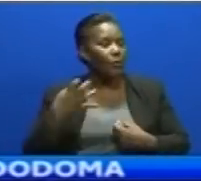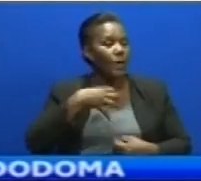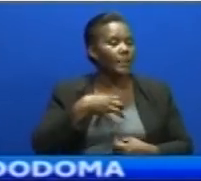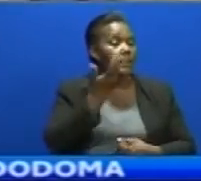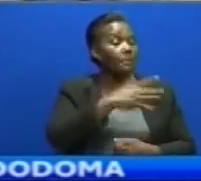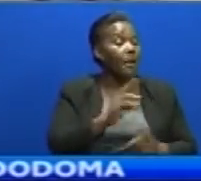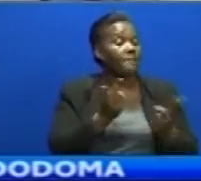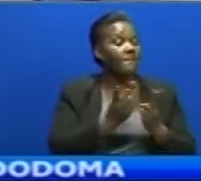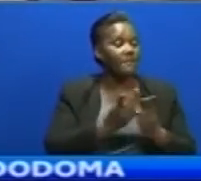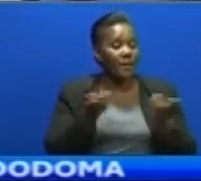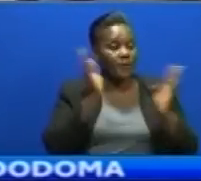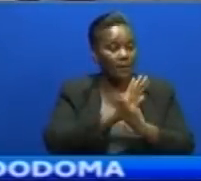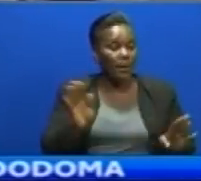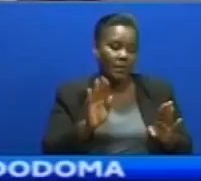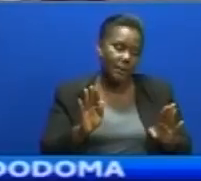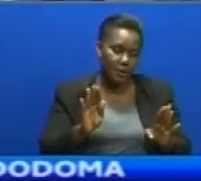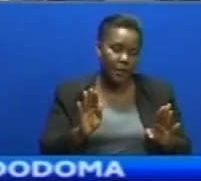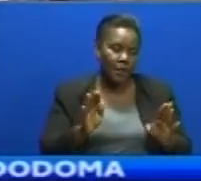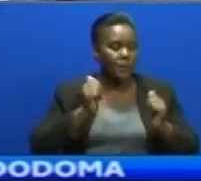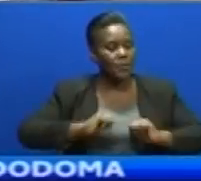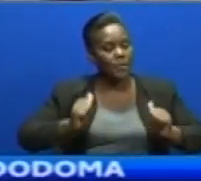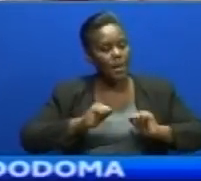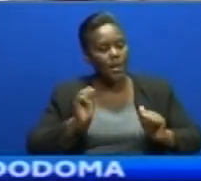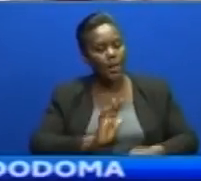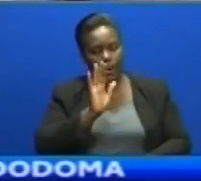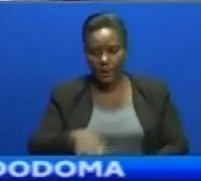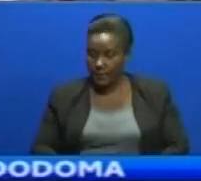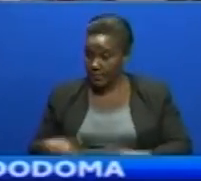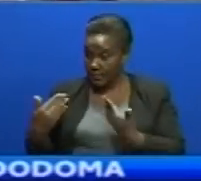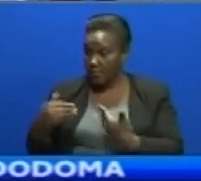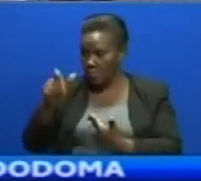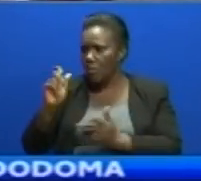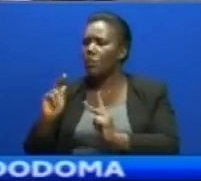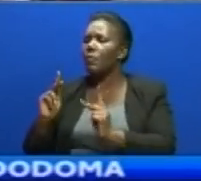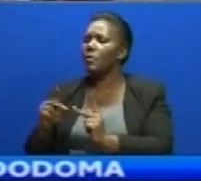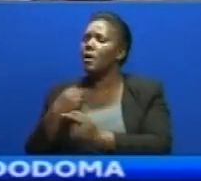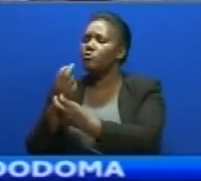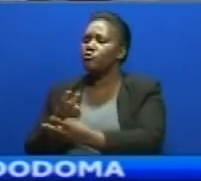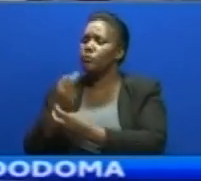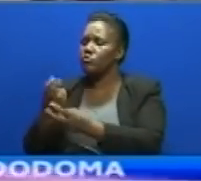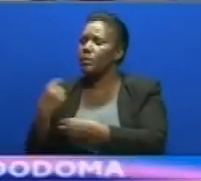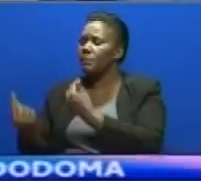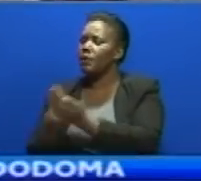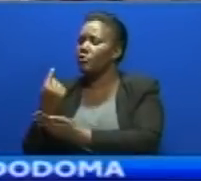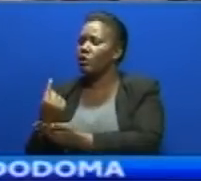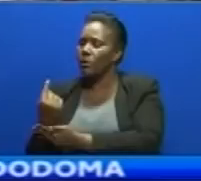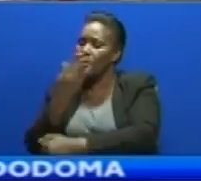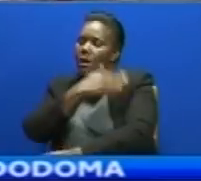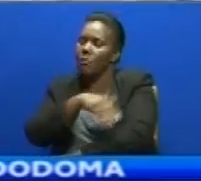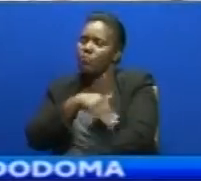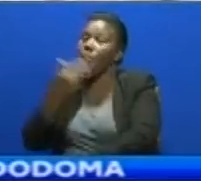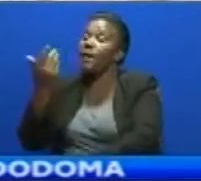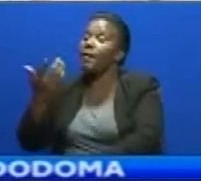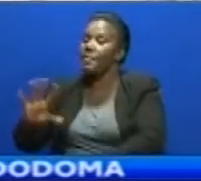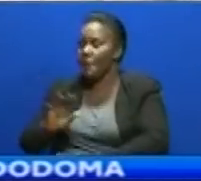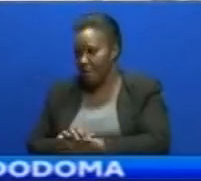ya maagizo ya rais Dodoma. Na sasa mwananchi wa hapa anasubiri matokeo ya huduma ya maji kwa baadhi ya maeneo